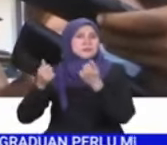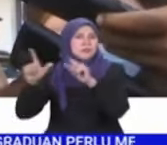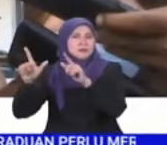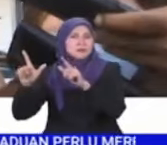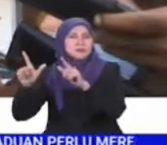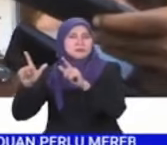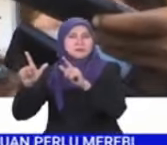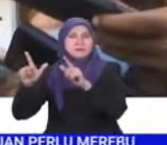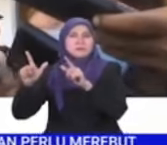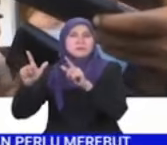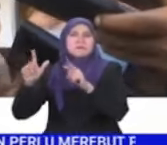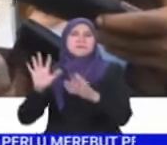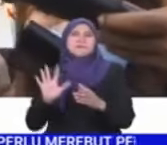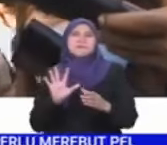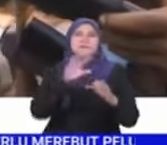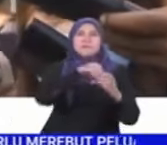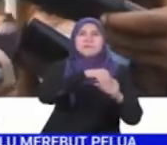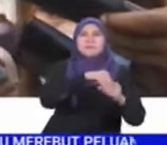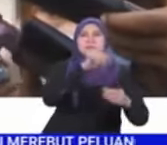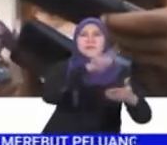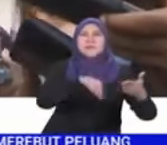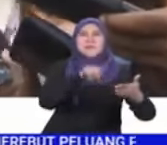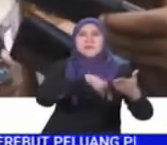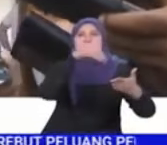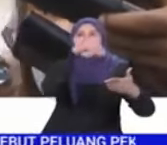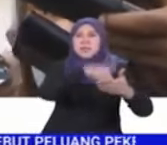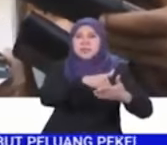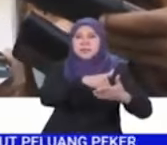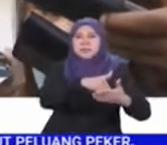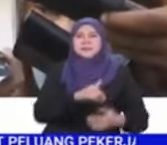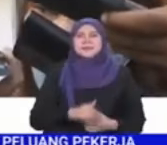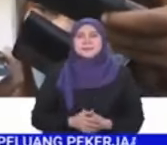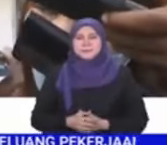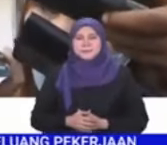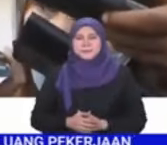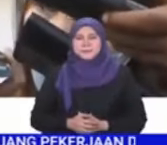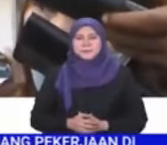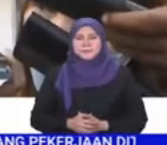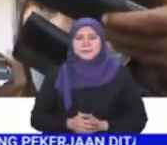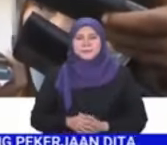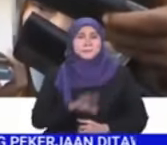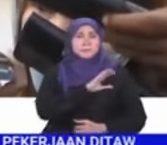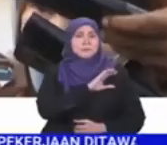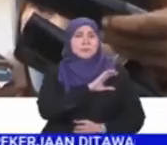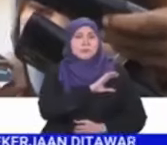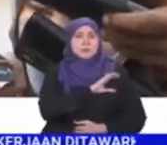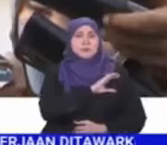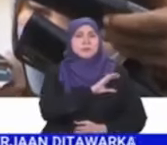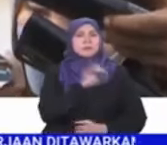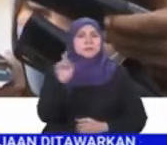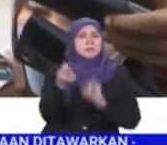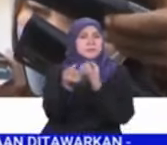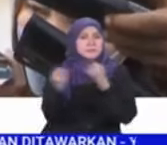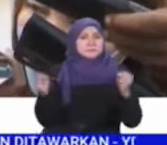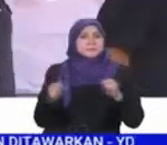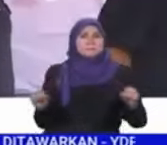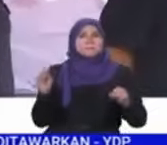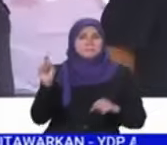untuk mengambil bahagian atau mengundi dalam PRU Kanata. So kita pihak polis pun kita kena bersiap sedia.